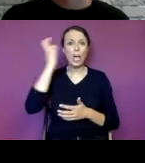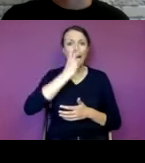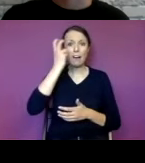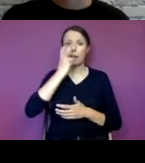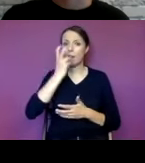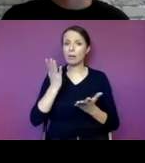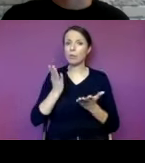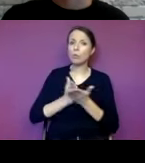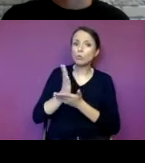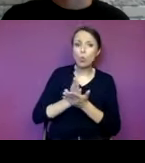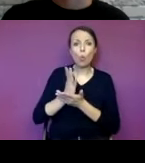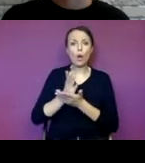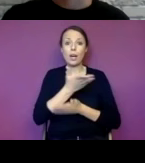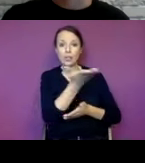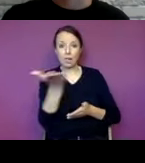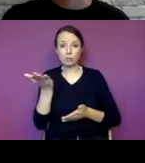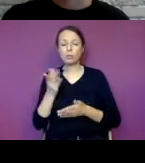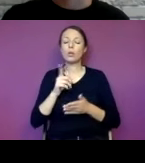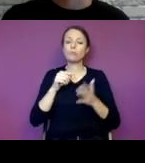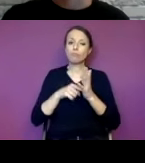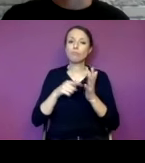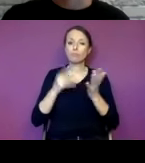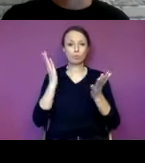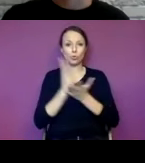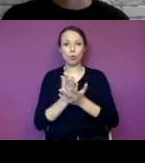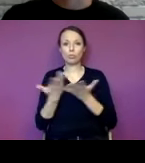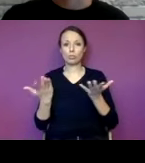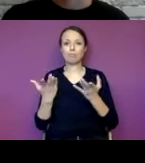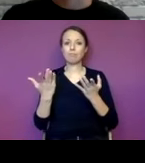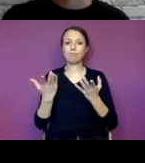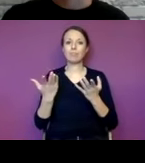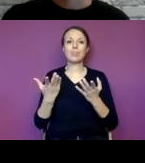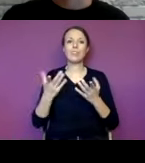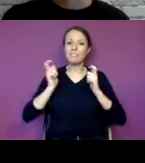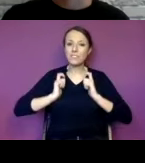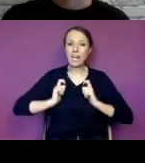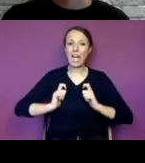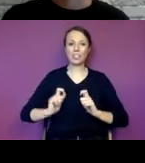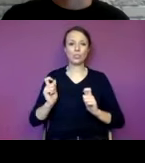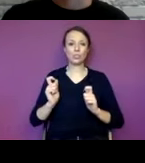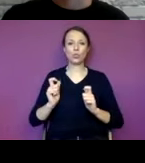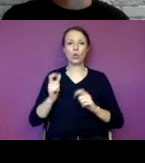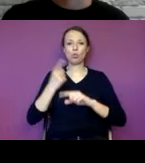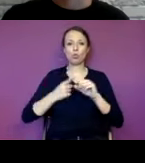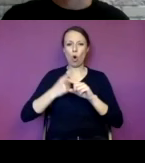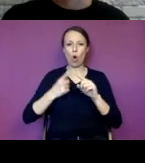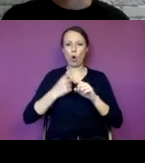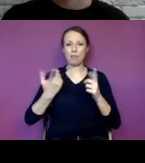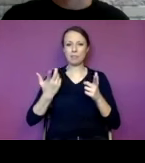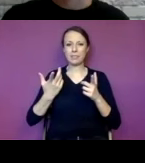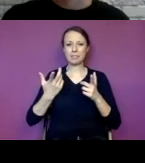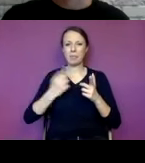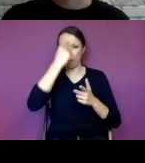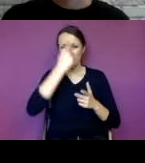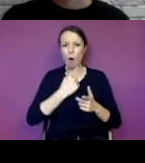spowodowała rzecz jasna sprofilowanie obrazu tej wsi, o której ja, której doświadczyłam i którą zdecydowałam